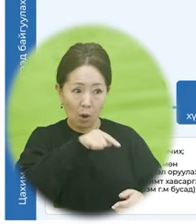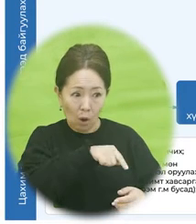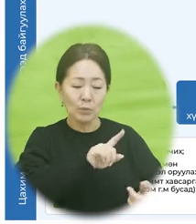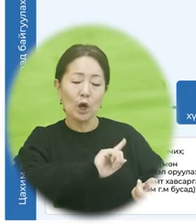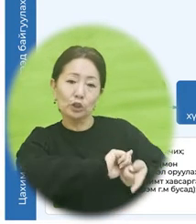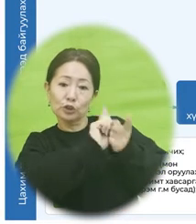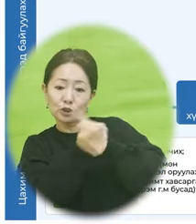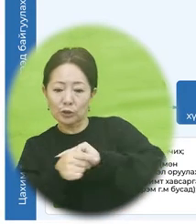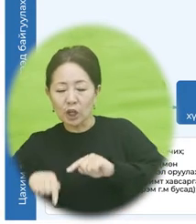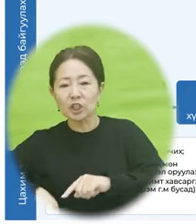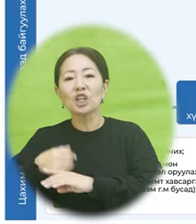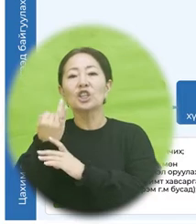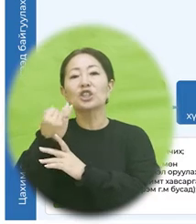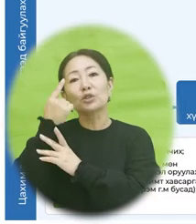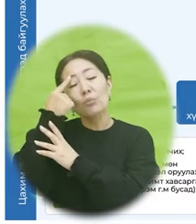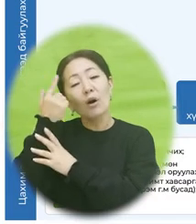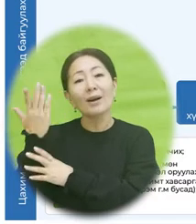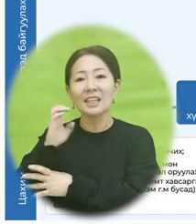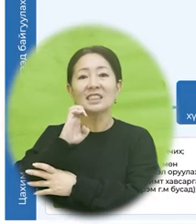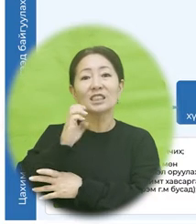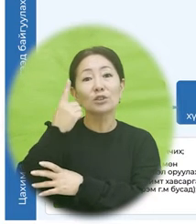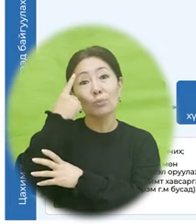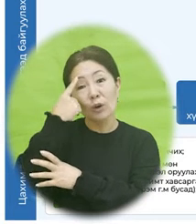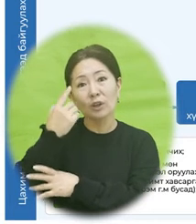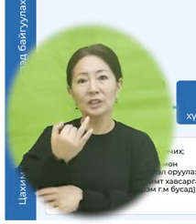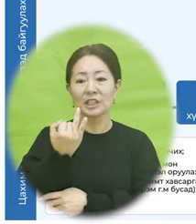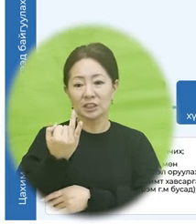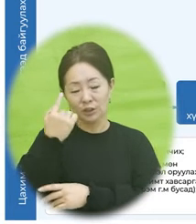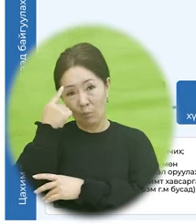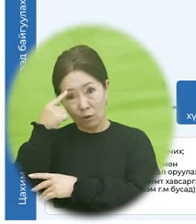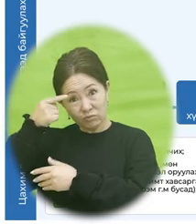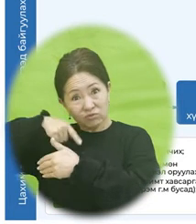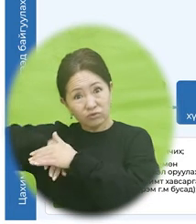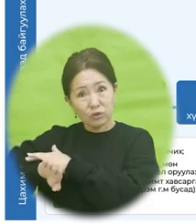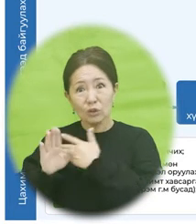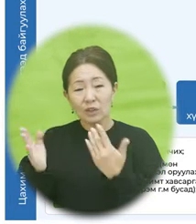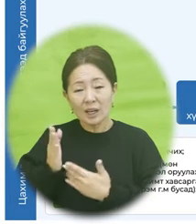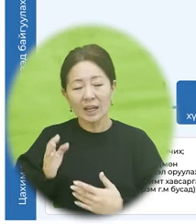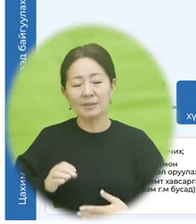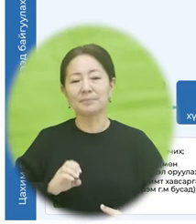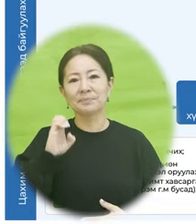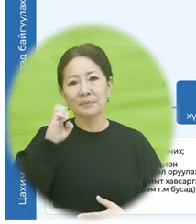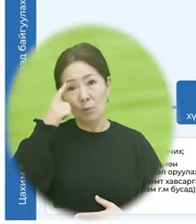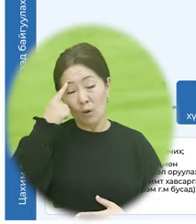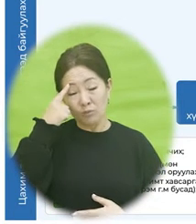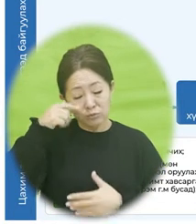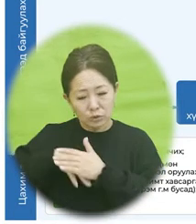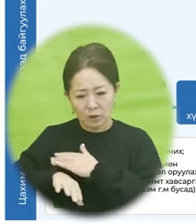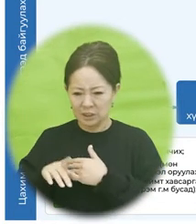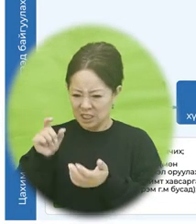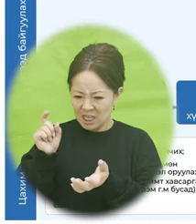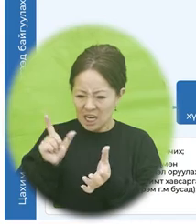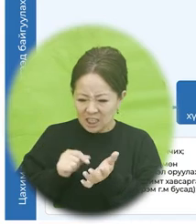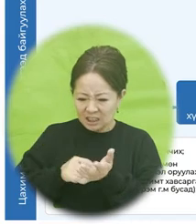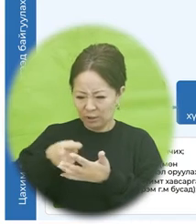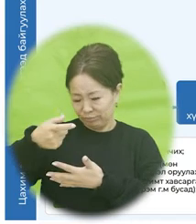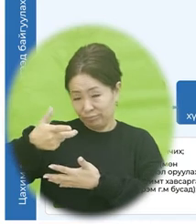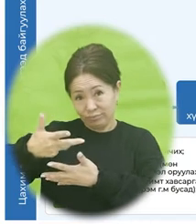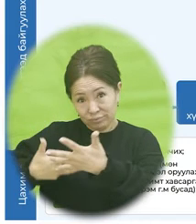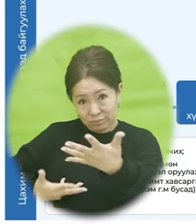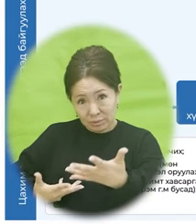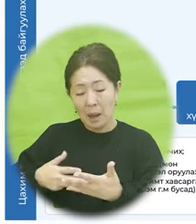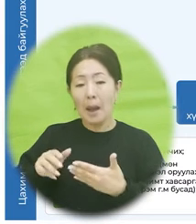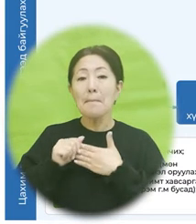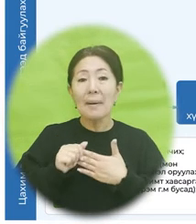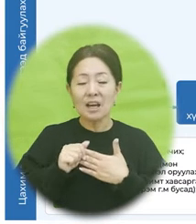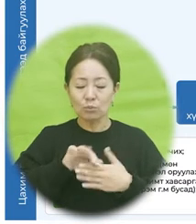Монгол системдэр зөвхөн энд байж байгаа энд шаардлагадах процесс, энд шаардлагадах бичиг баримтуудыг